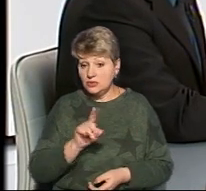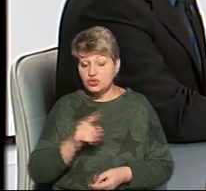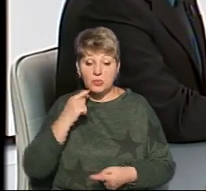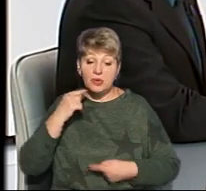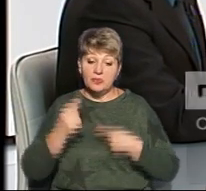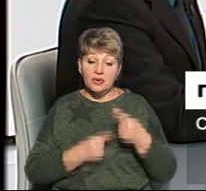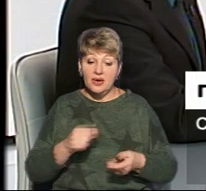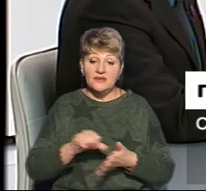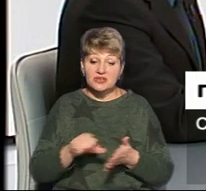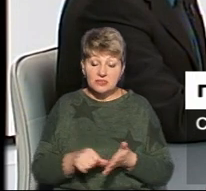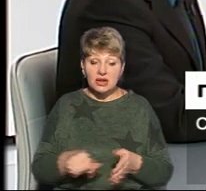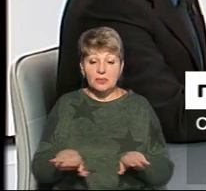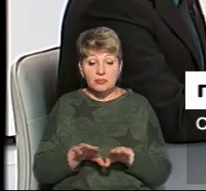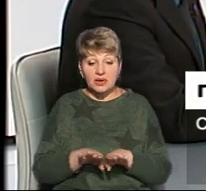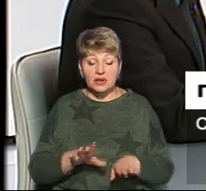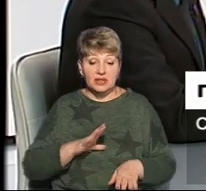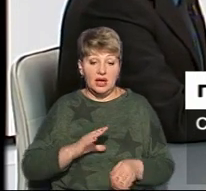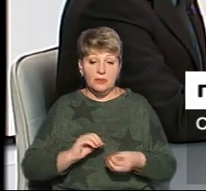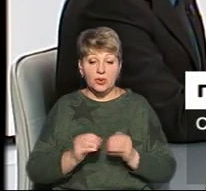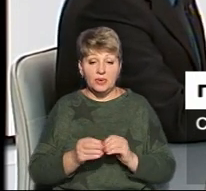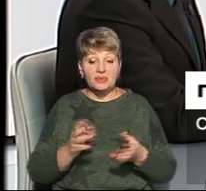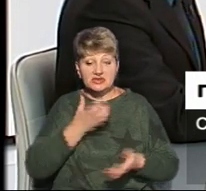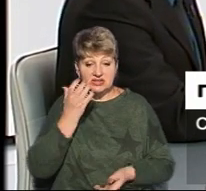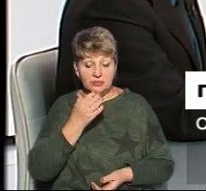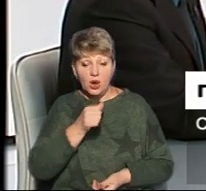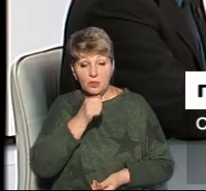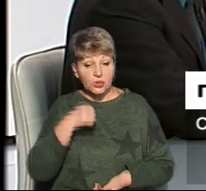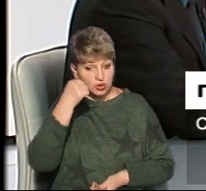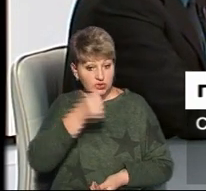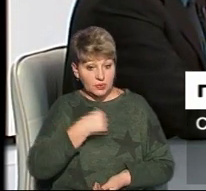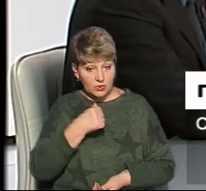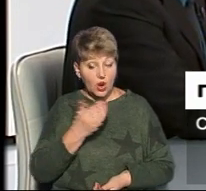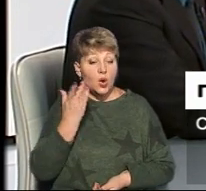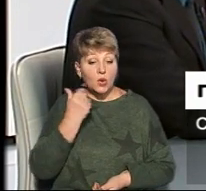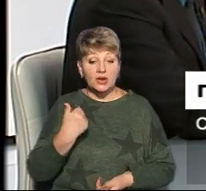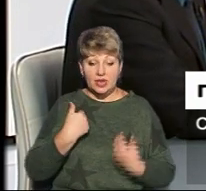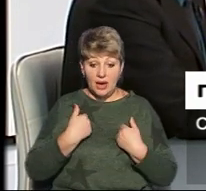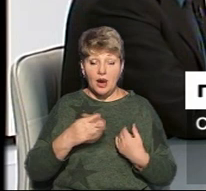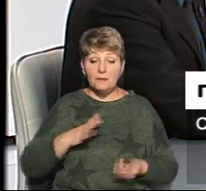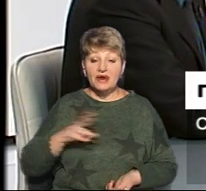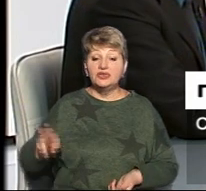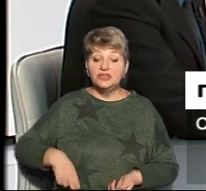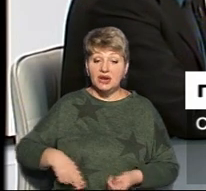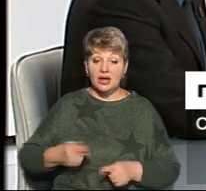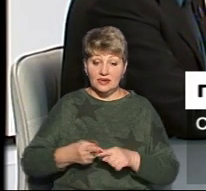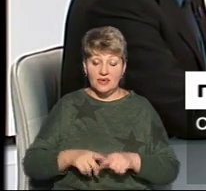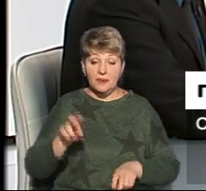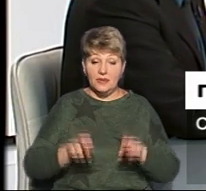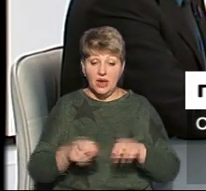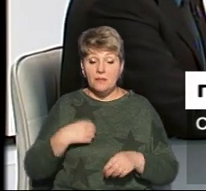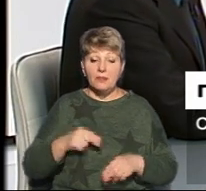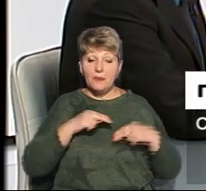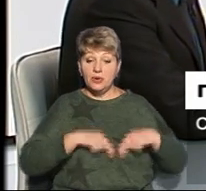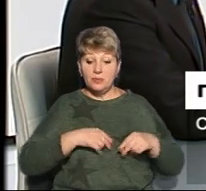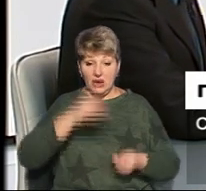в Смілі була така проблема із теплом. До речі, в прошлому році, коли я ще був директором цього підприємства, ми пропрацювали